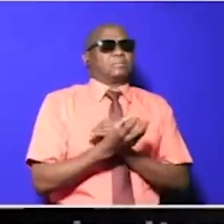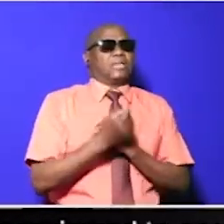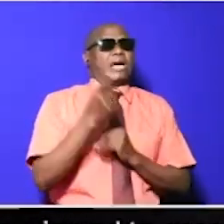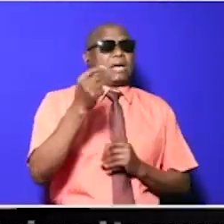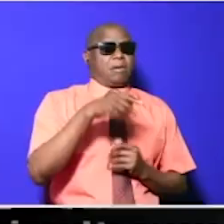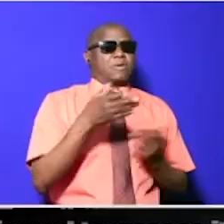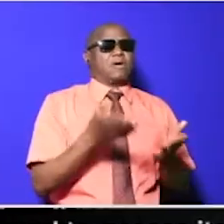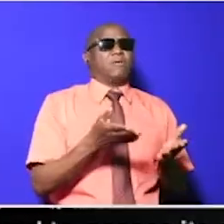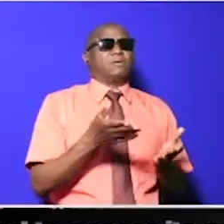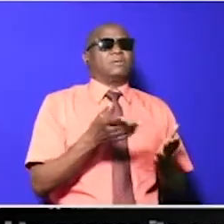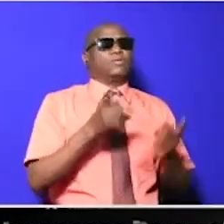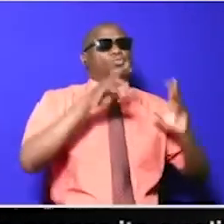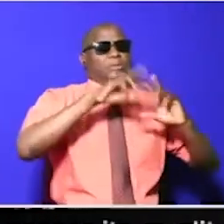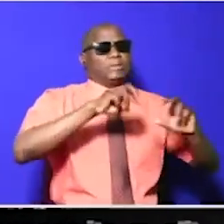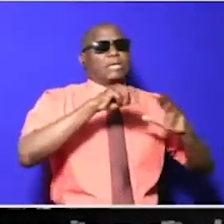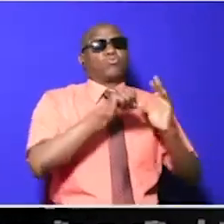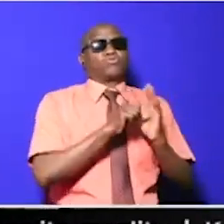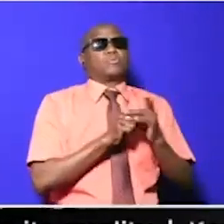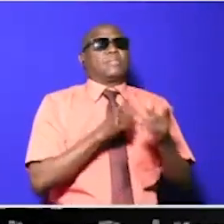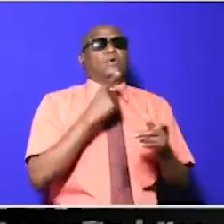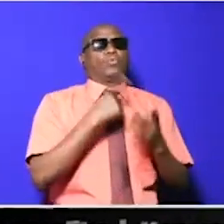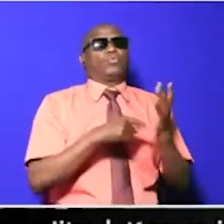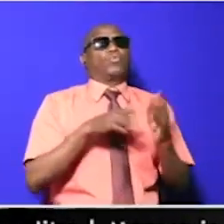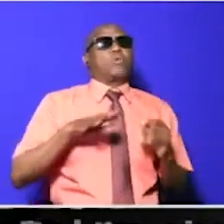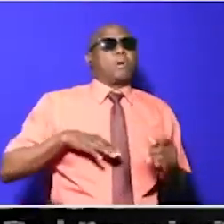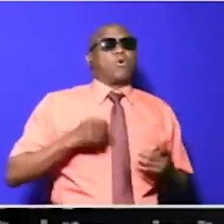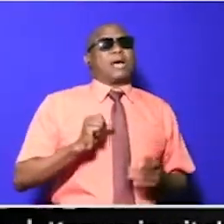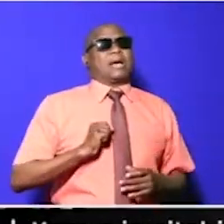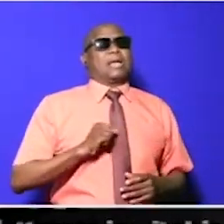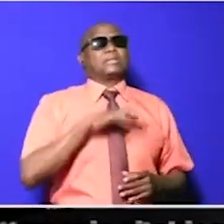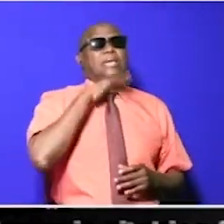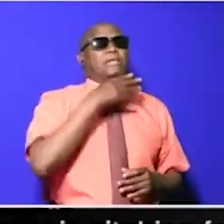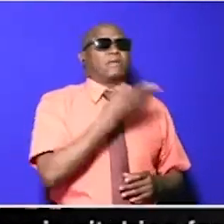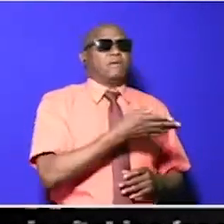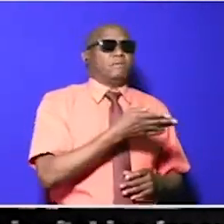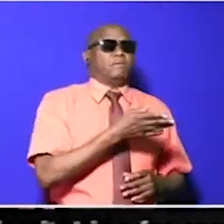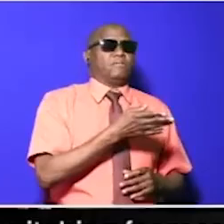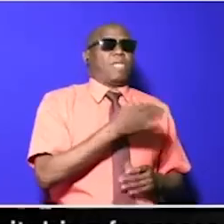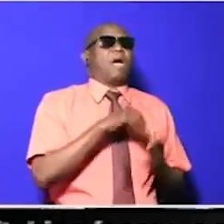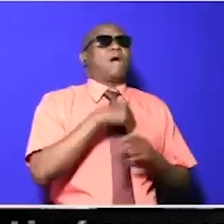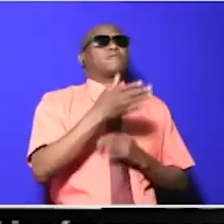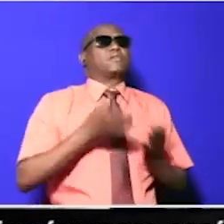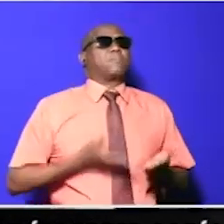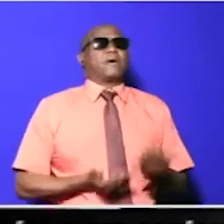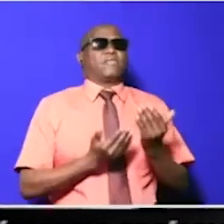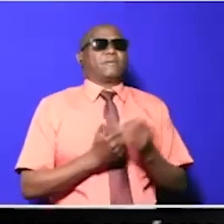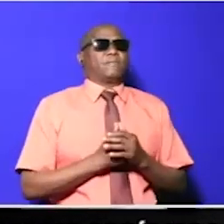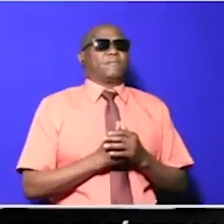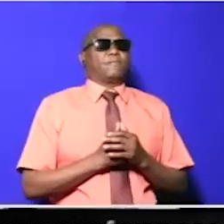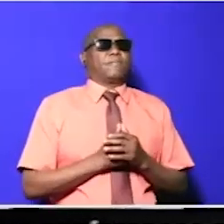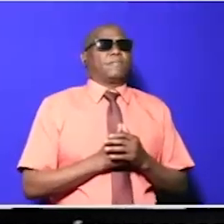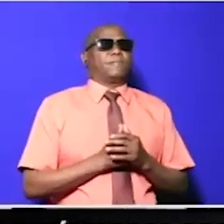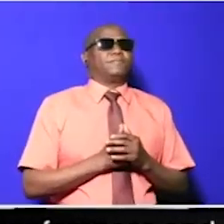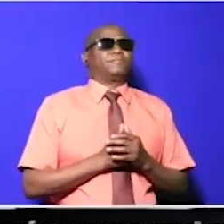hapa waangalie shida ni nini ambayo wamama ama wasichana wetu wanakufia hapa baada tu ya kuchifungua. Unawezaje